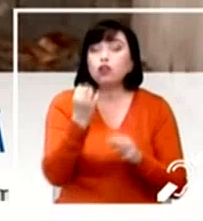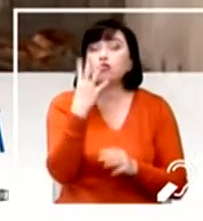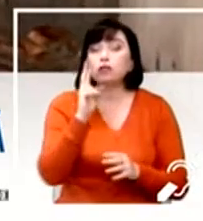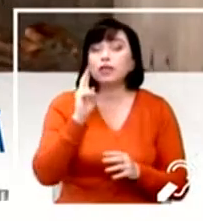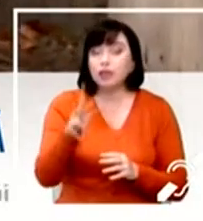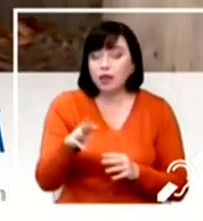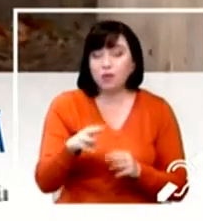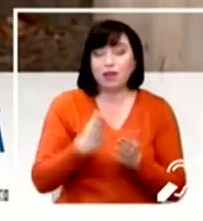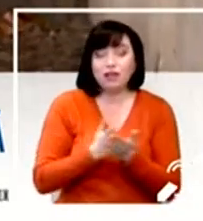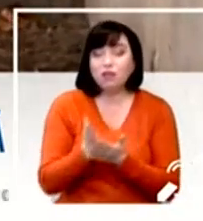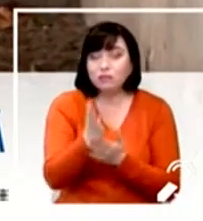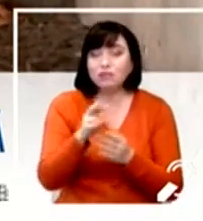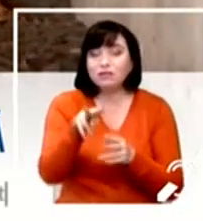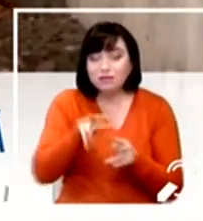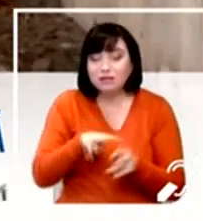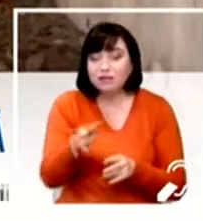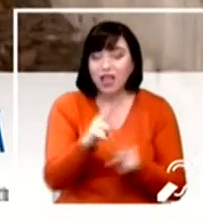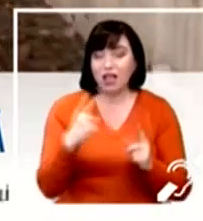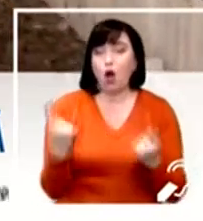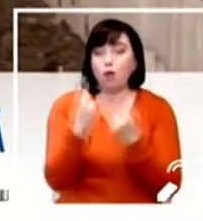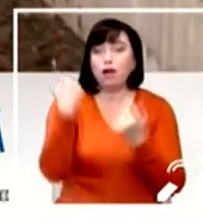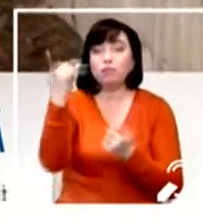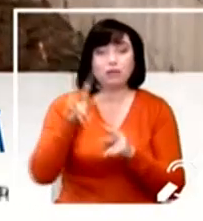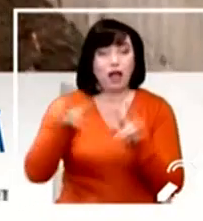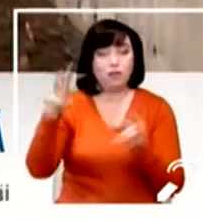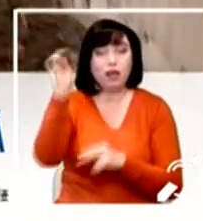14 kilometri cu ecartament standard, adică de tip european,